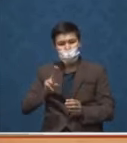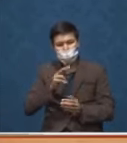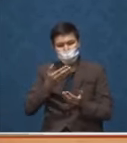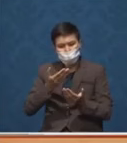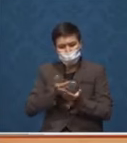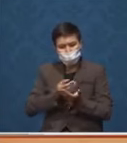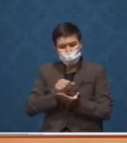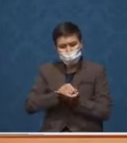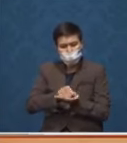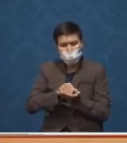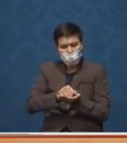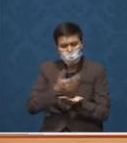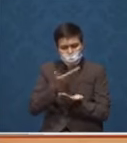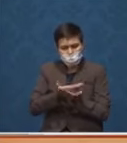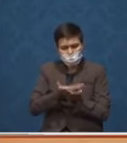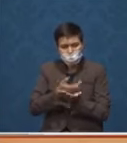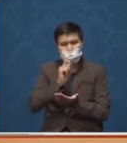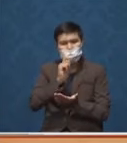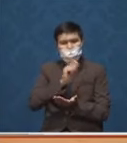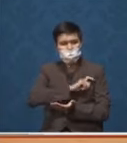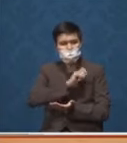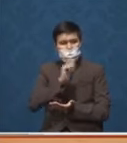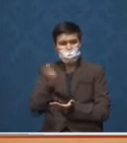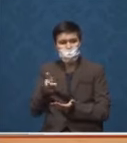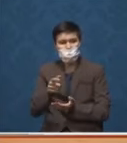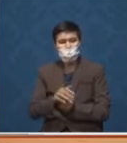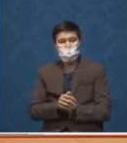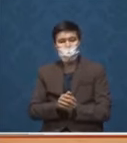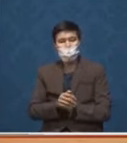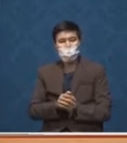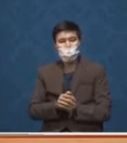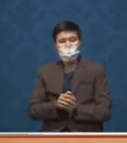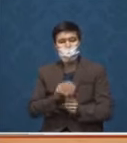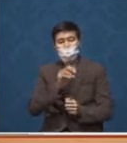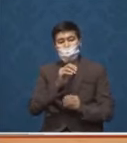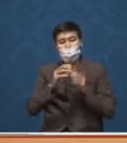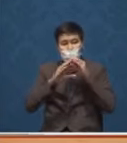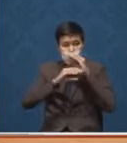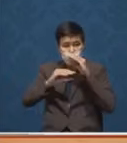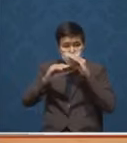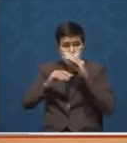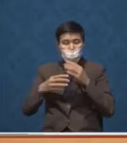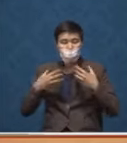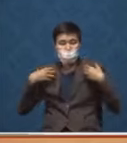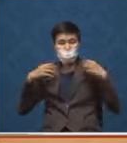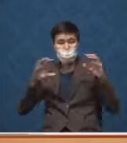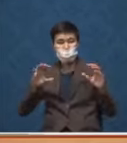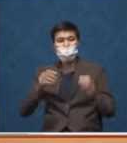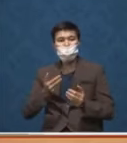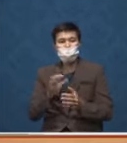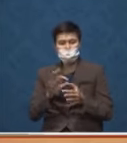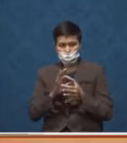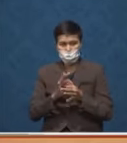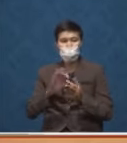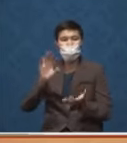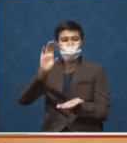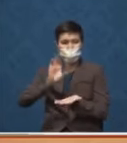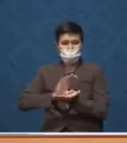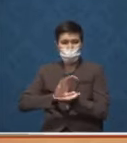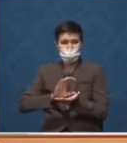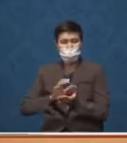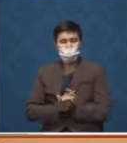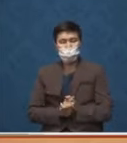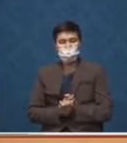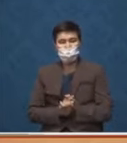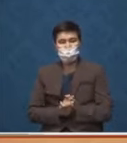ความถี่นี้คืนมาให้กับกสทช.หรือของรัฐนะครับอันนี้ก็เป็นต้นทุนหนึ่งนะครับซึ่งเป็นต้นทุนที่สูงพอสมควรสำหรับการ